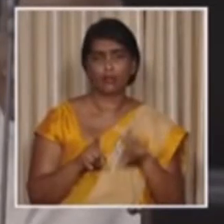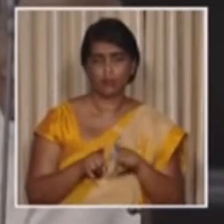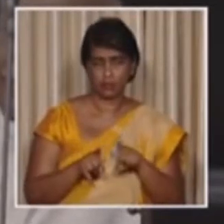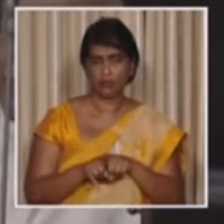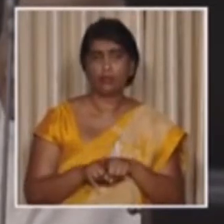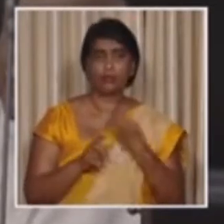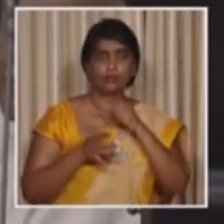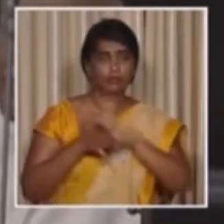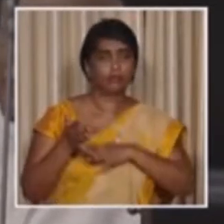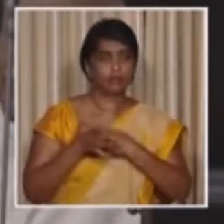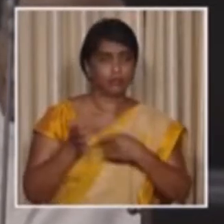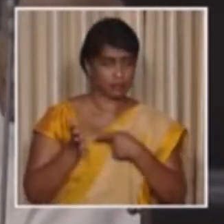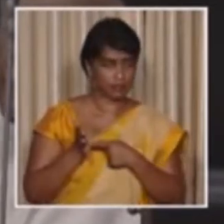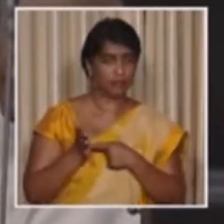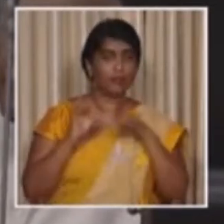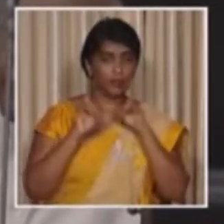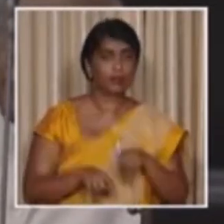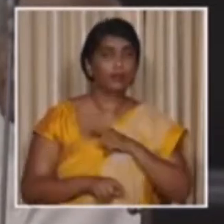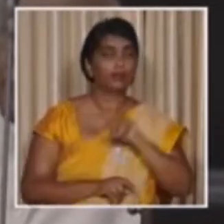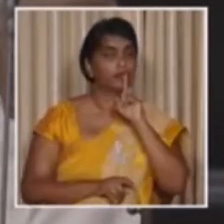අපේ එස්ටිමේන්තුව තිබුණේ. ඉතින්